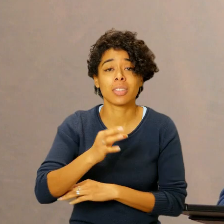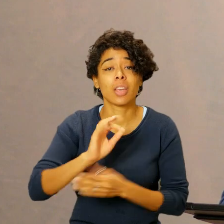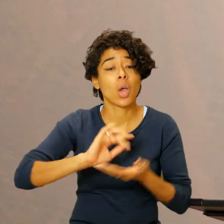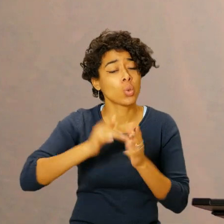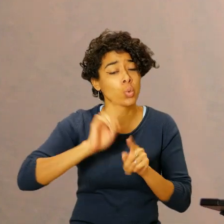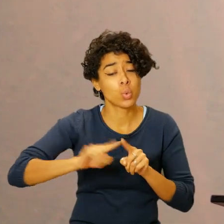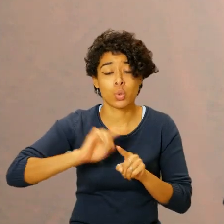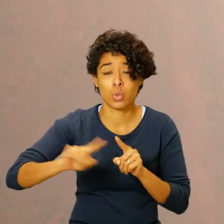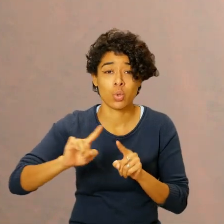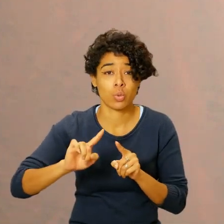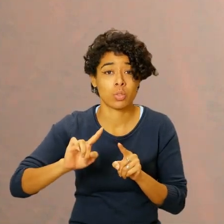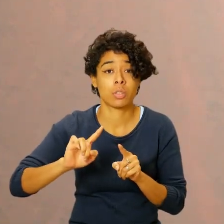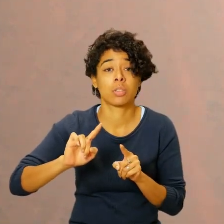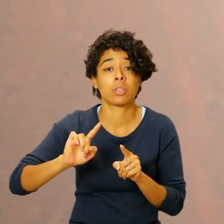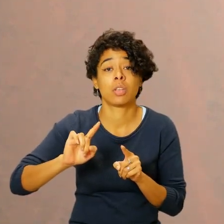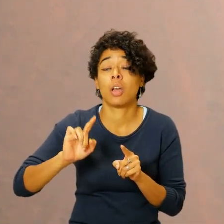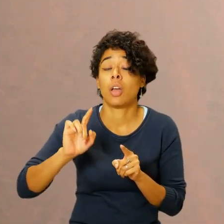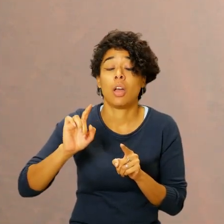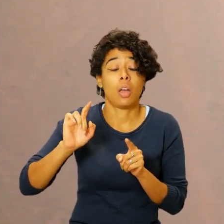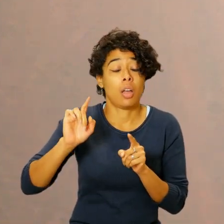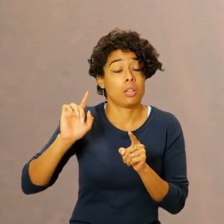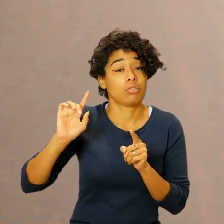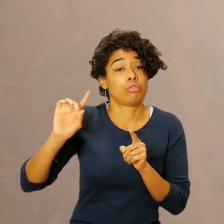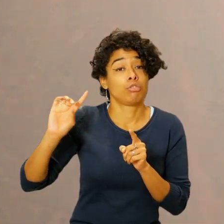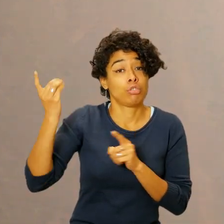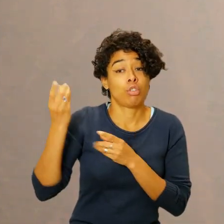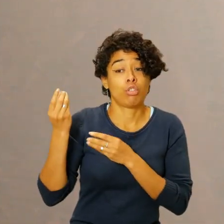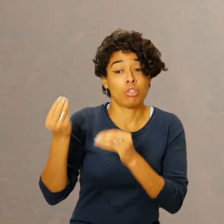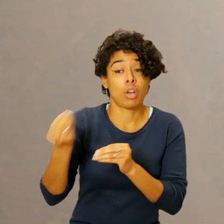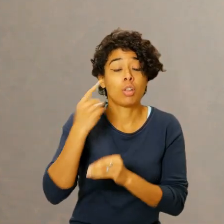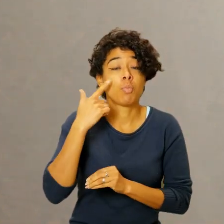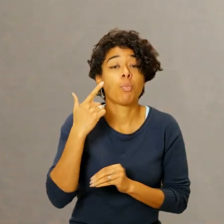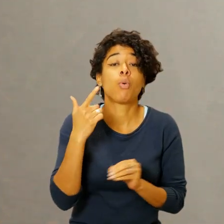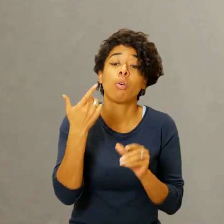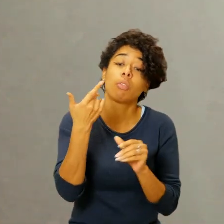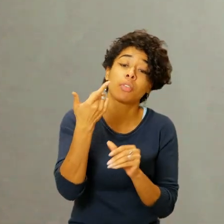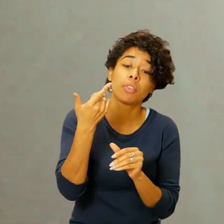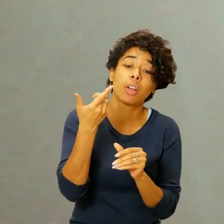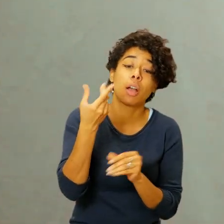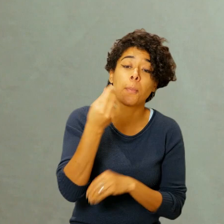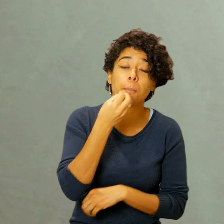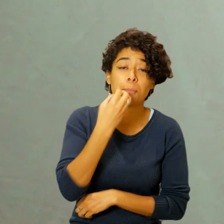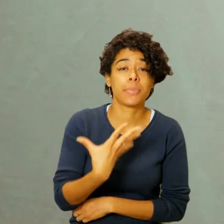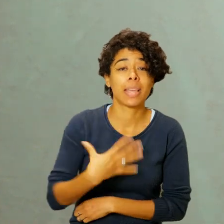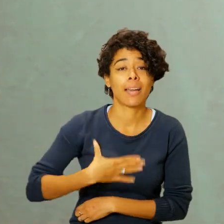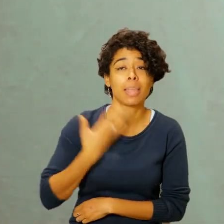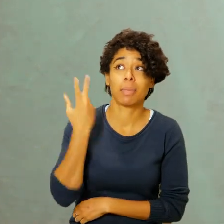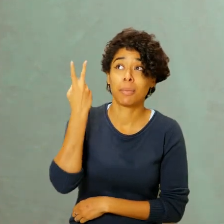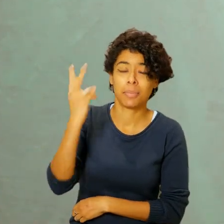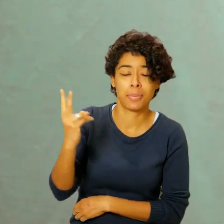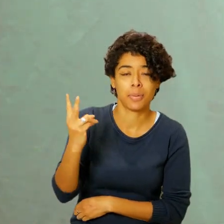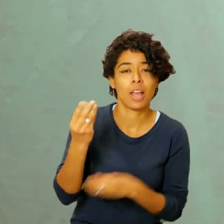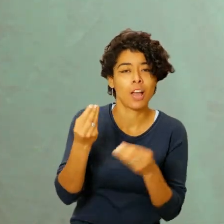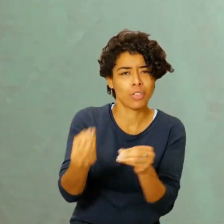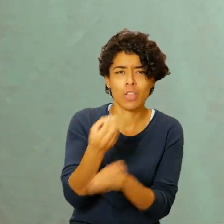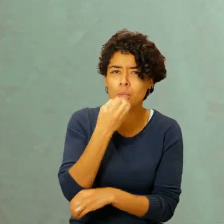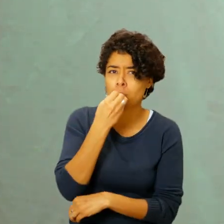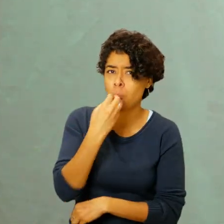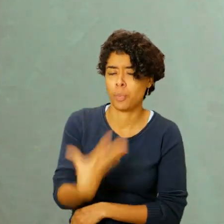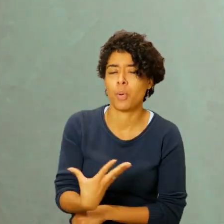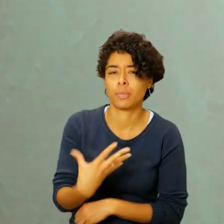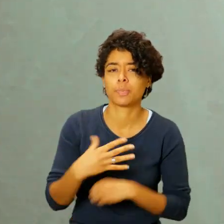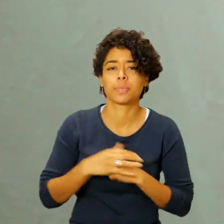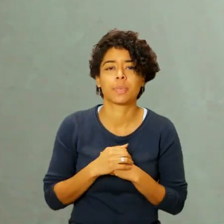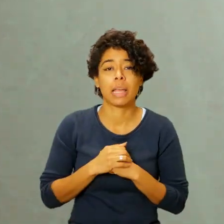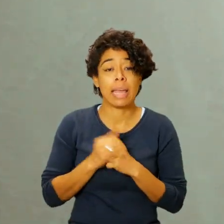Dieu et de ceux qui sont appelés suivant son dessein. Amen. » Toute chose concourt au bien de ceux qui aiment Dieu et qui sont appelés suivant